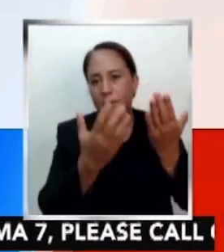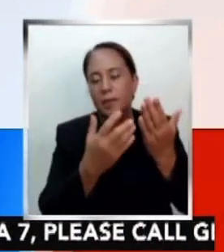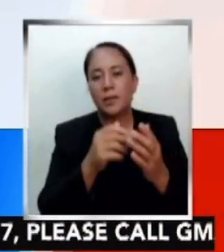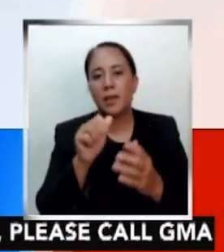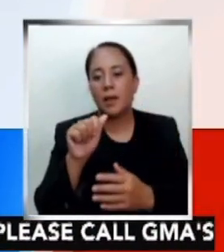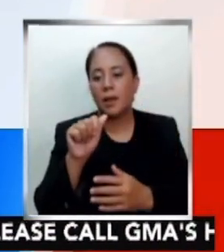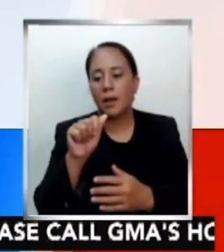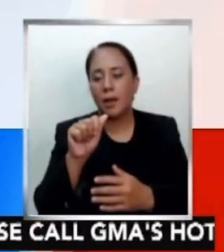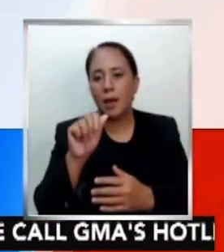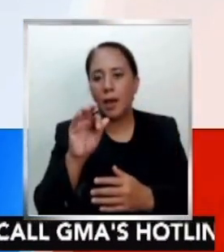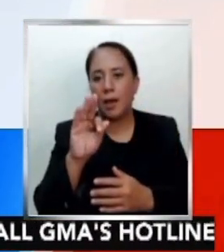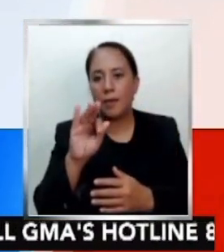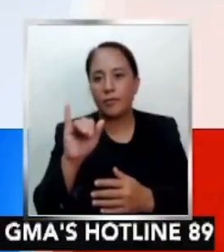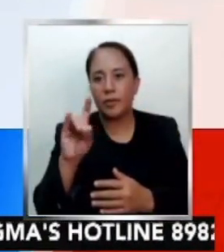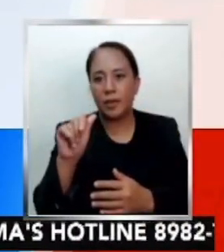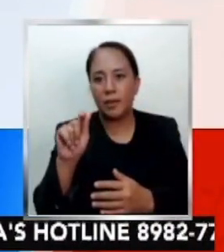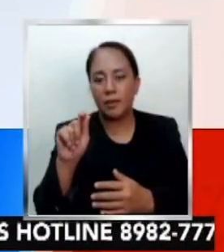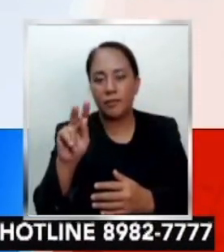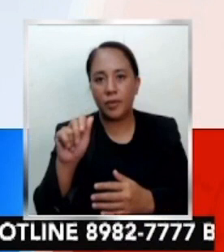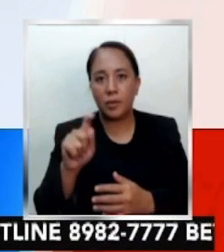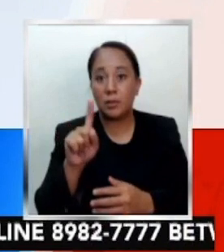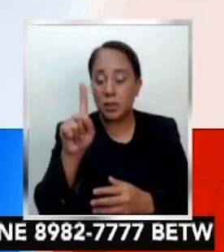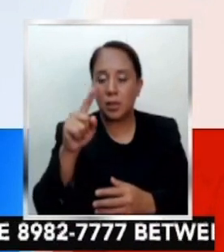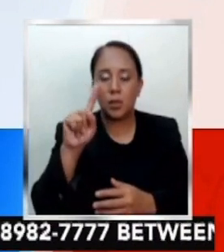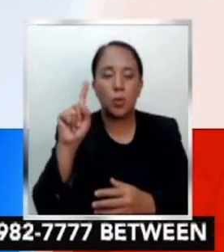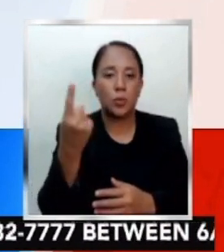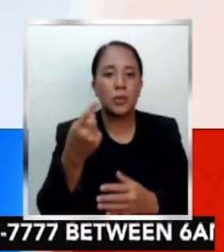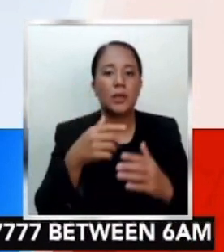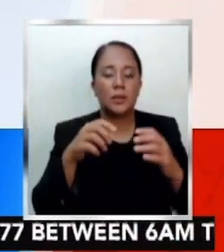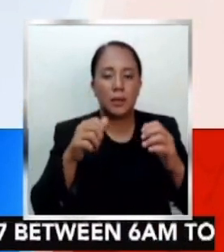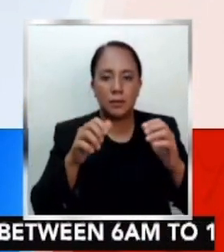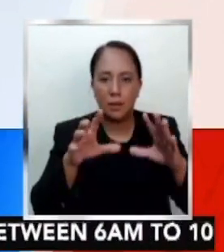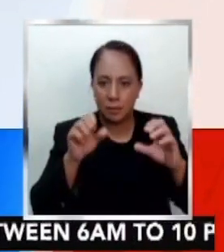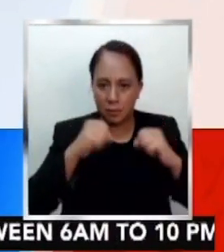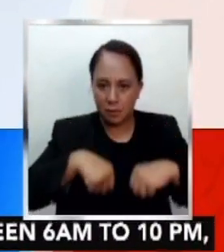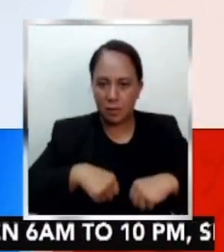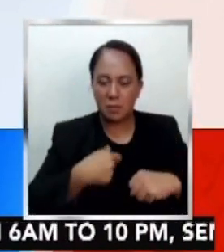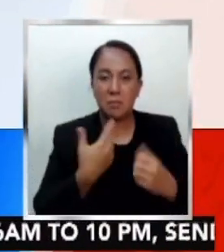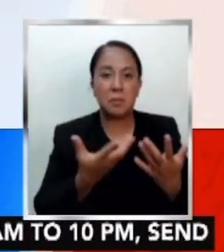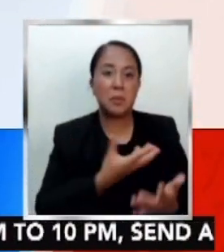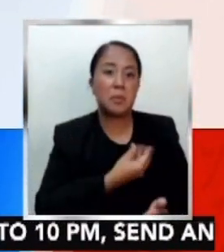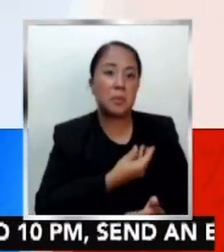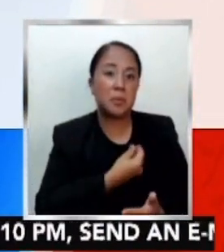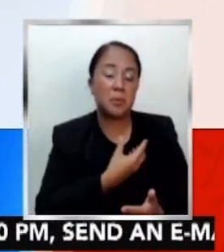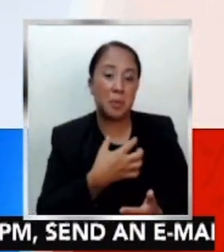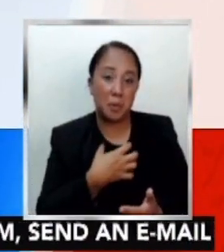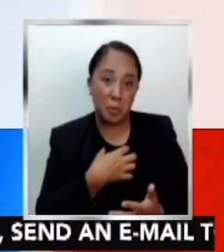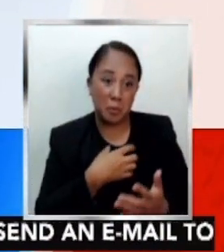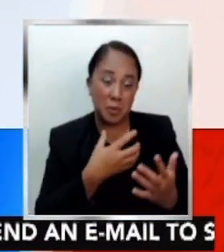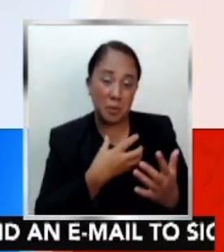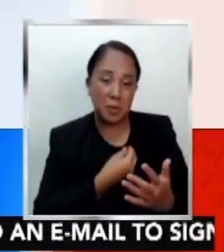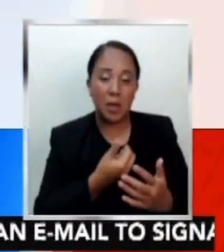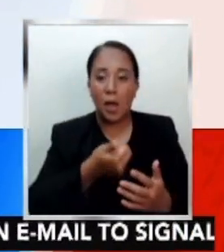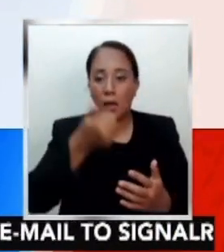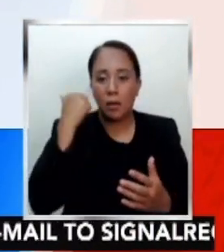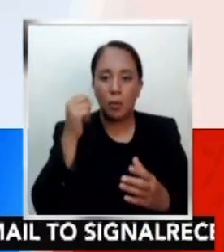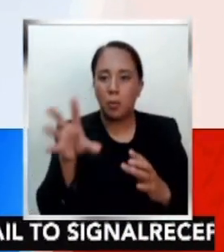pero 3 lang ang pumayag. Ayon sa COMELEC, posibleng natatakot ang complainant o ayaw masangkot sa